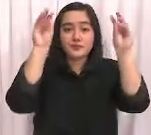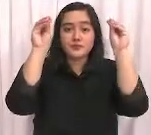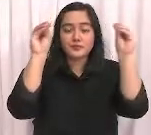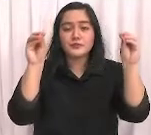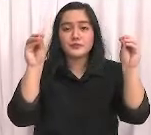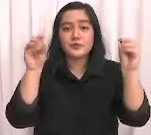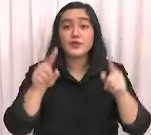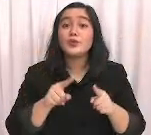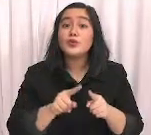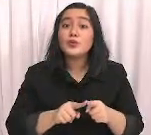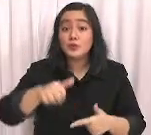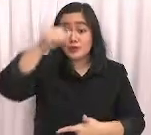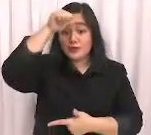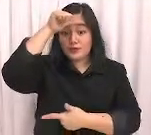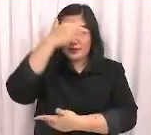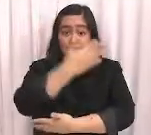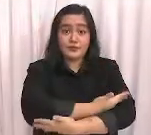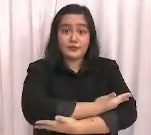na lalaki?